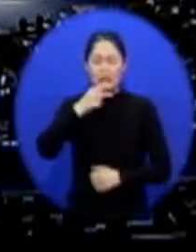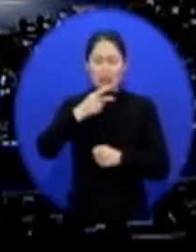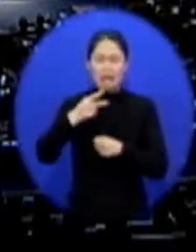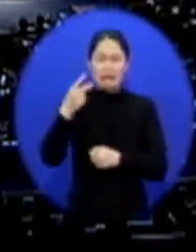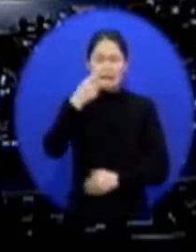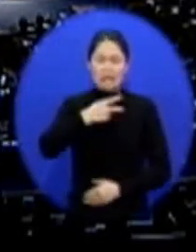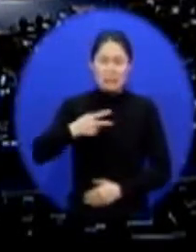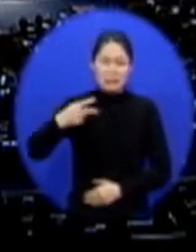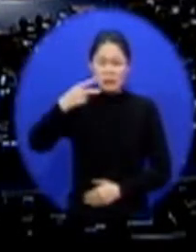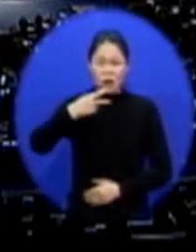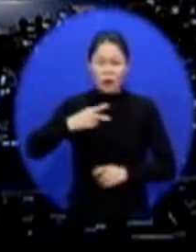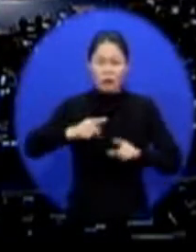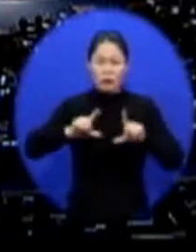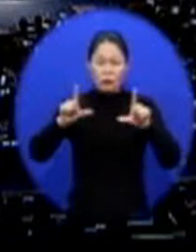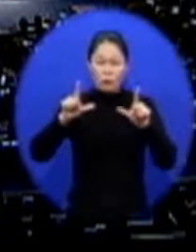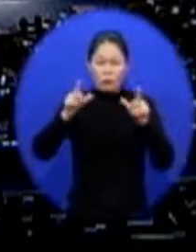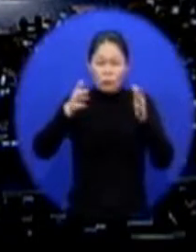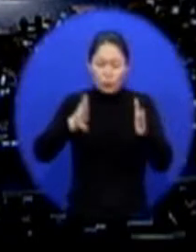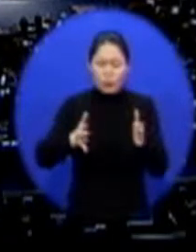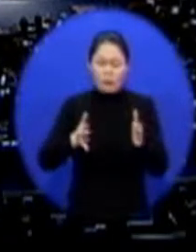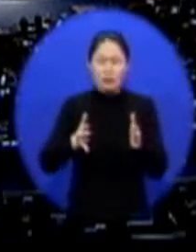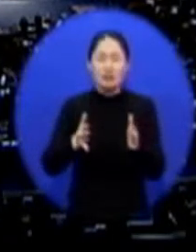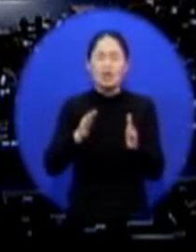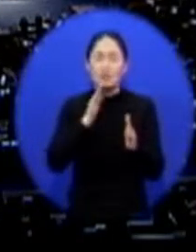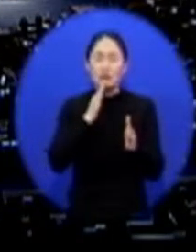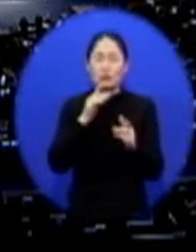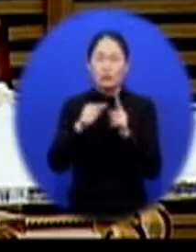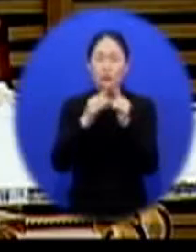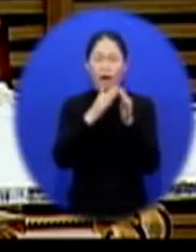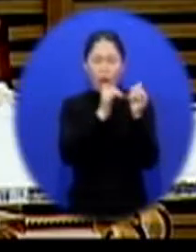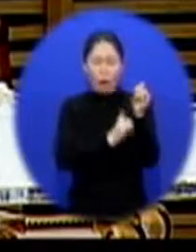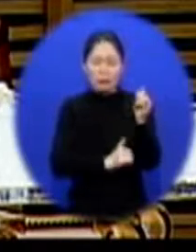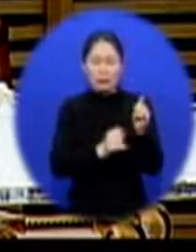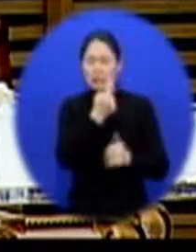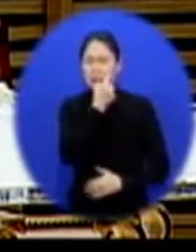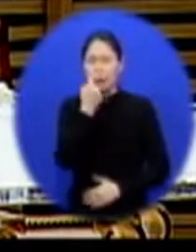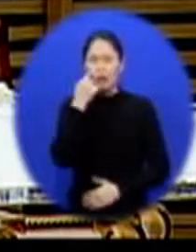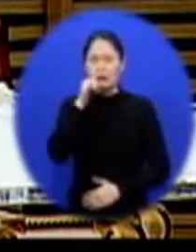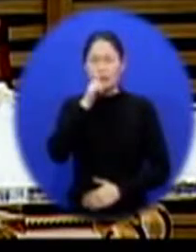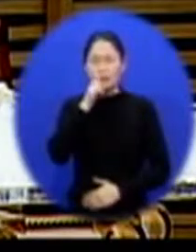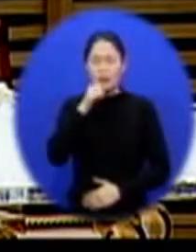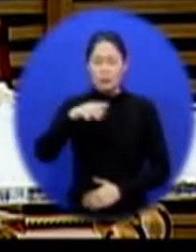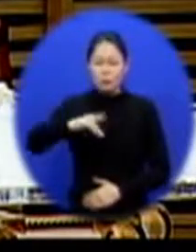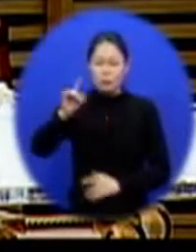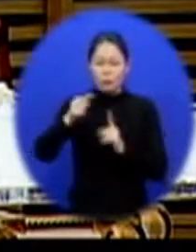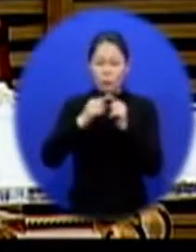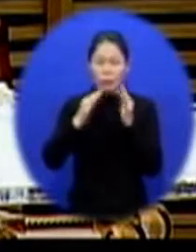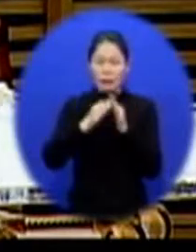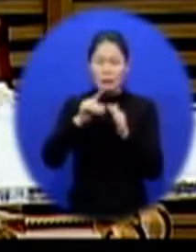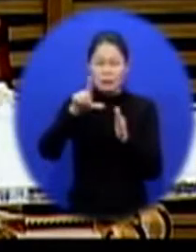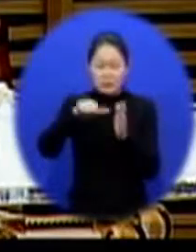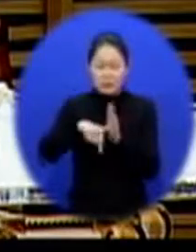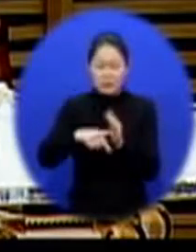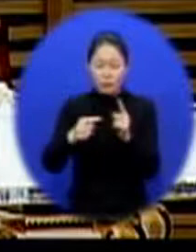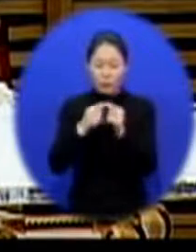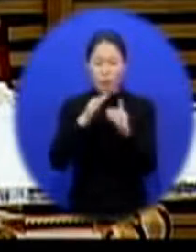있어요 초대교회 때 교회를 핍박하던 당시의 권력자들이 교회의 금방